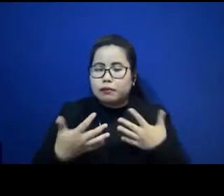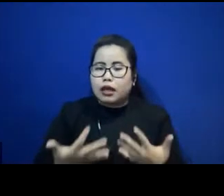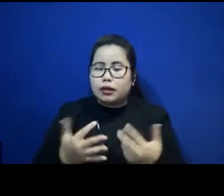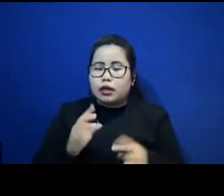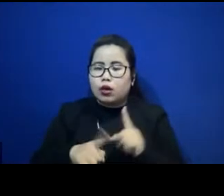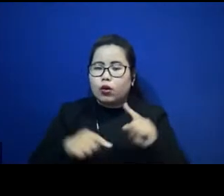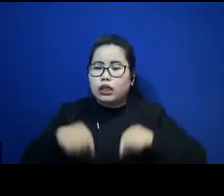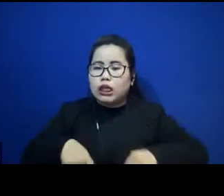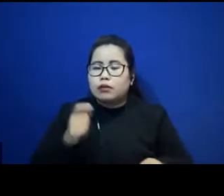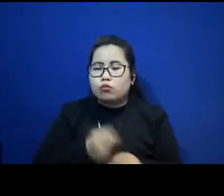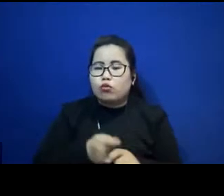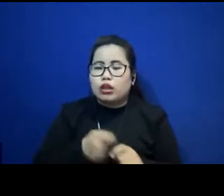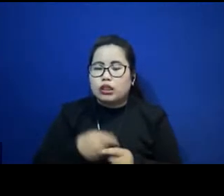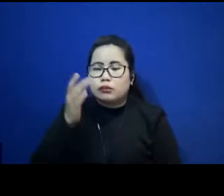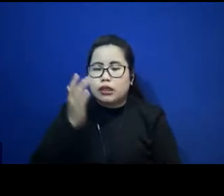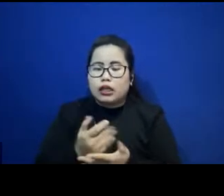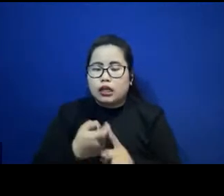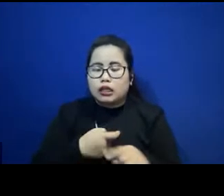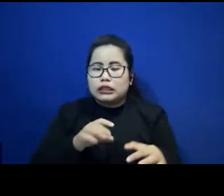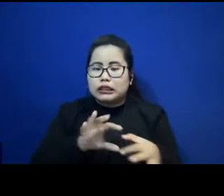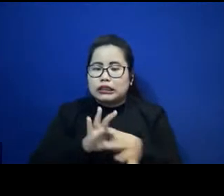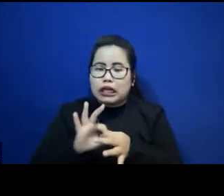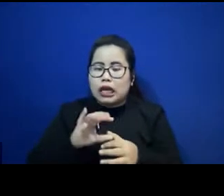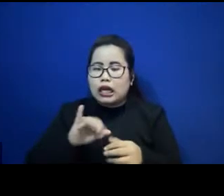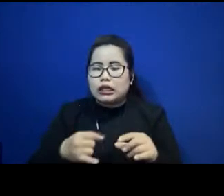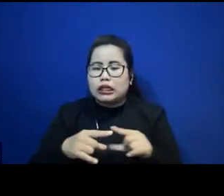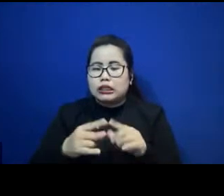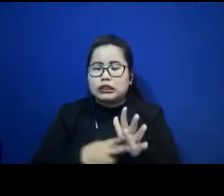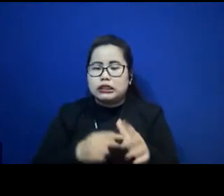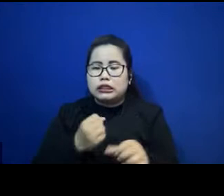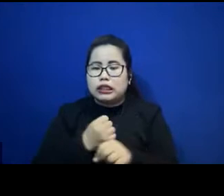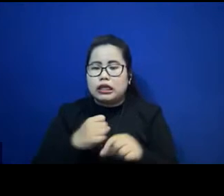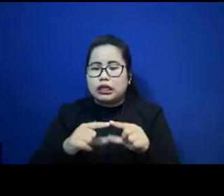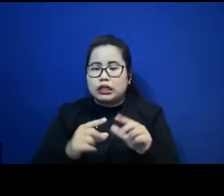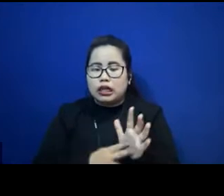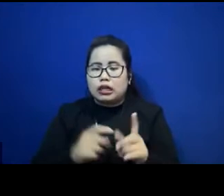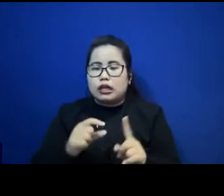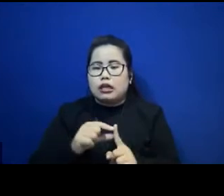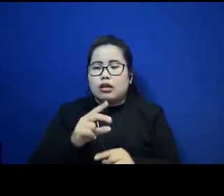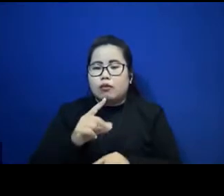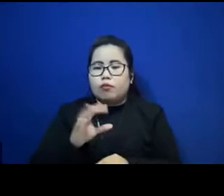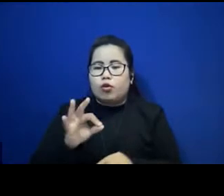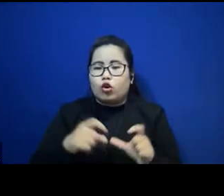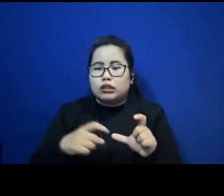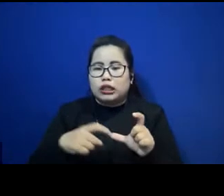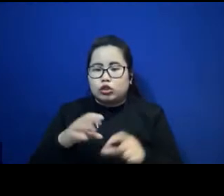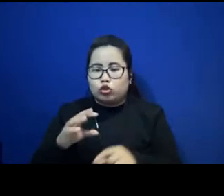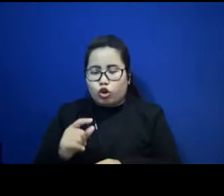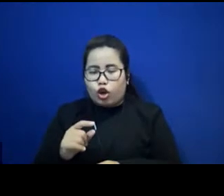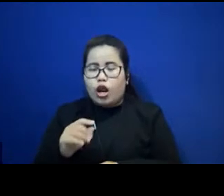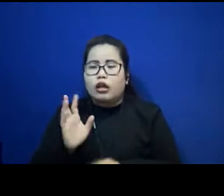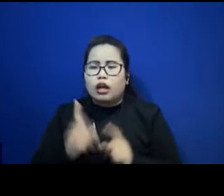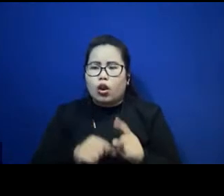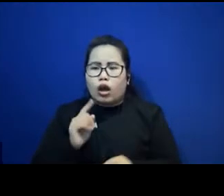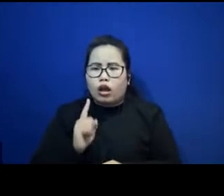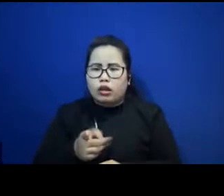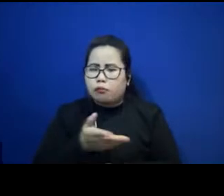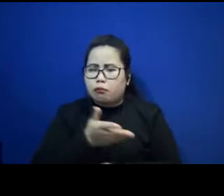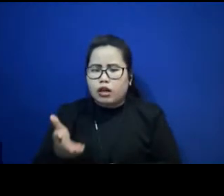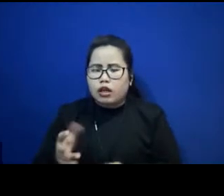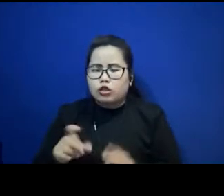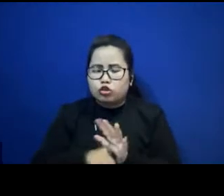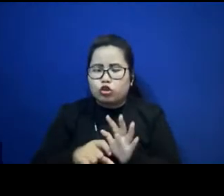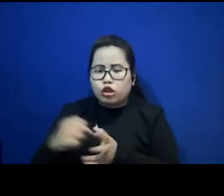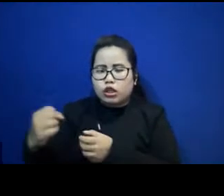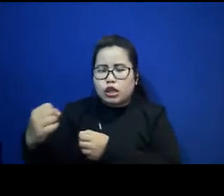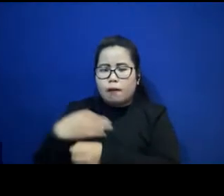ini dalam membuat perjanjian dengan prosesor itu harus seaks ada BBMnya lalu sampai itu mereka karena karena the